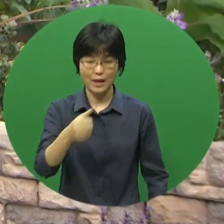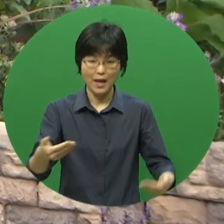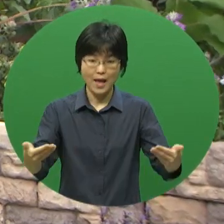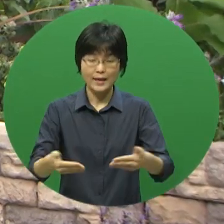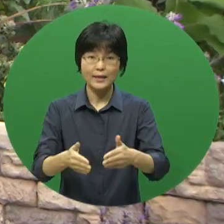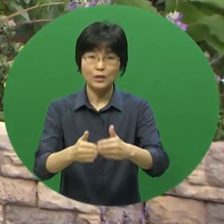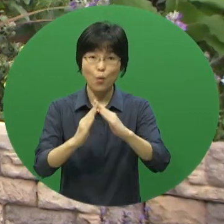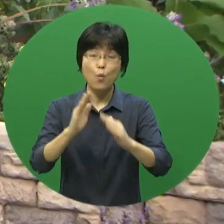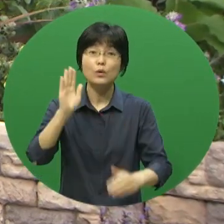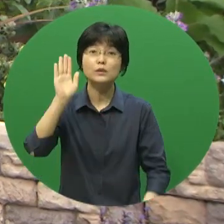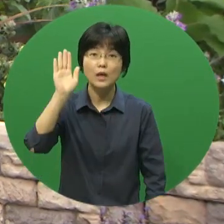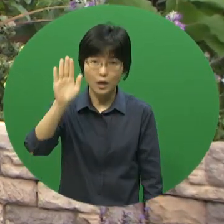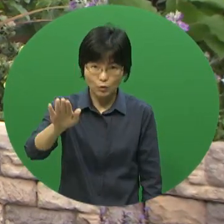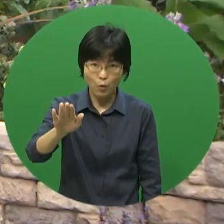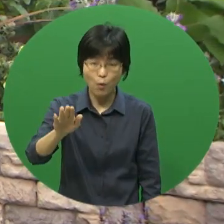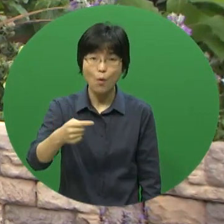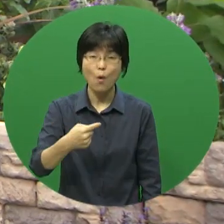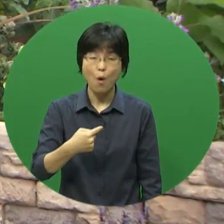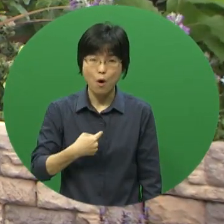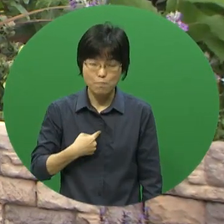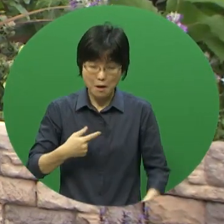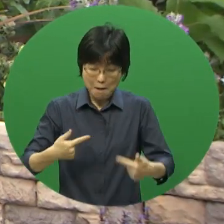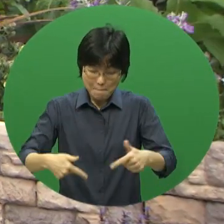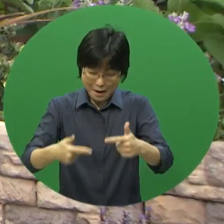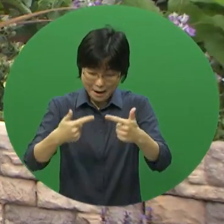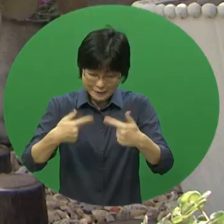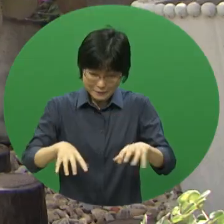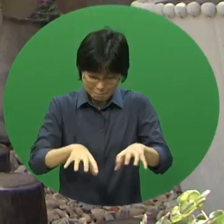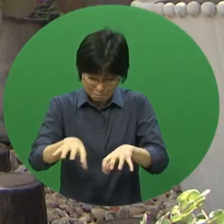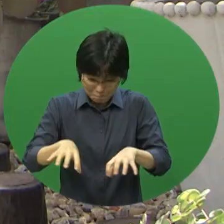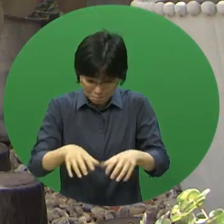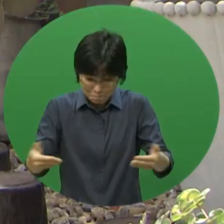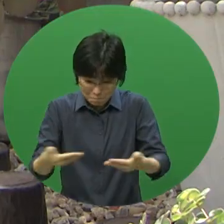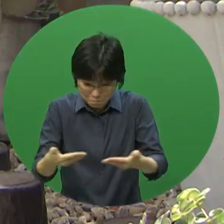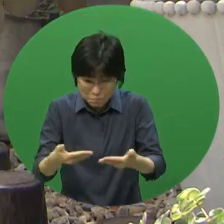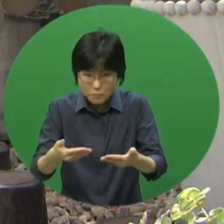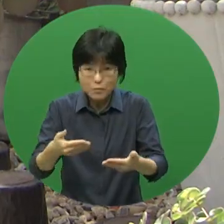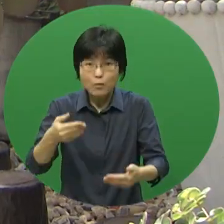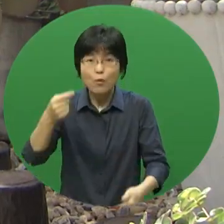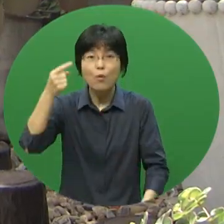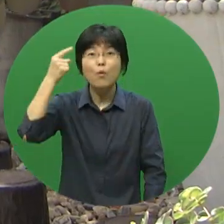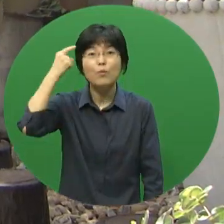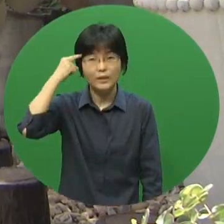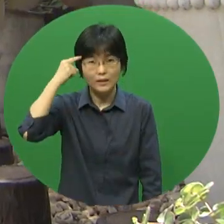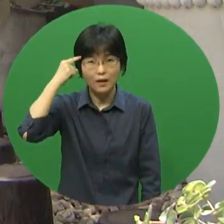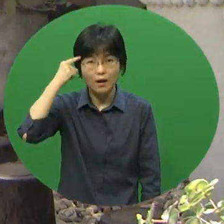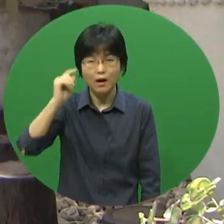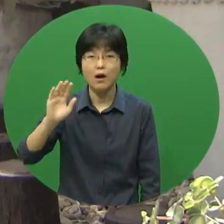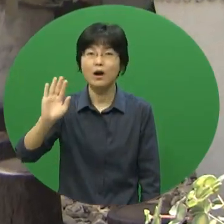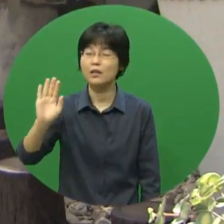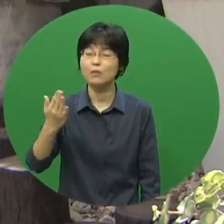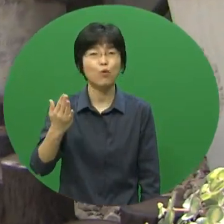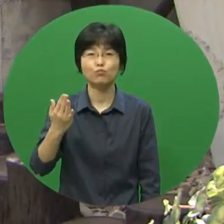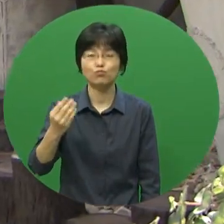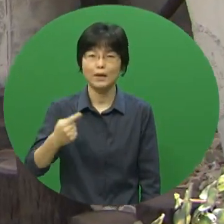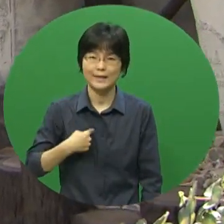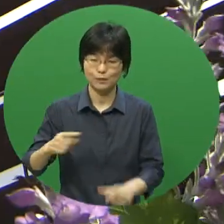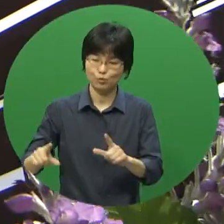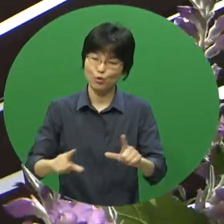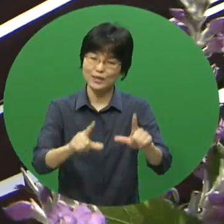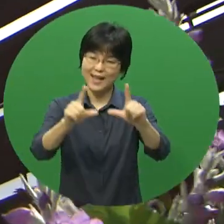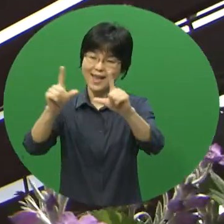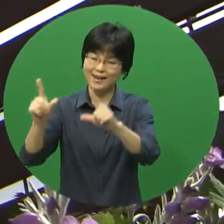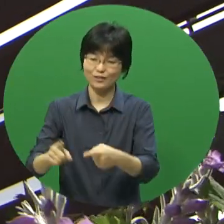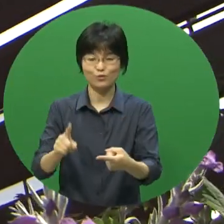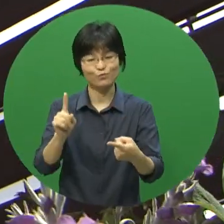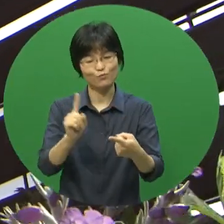ておっしゃっていただいたことにまずびっくりして、もうすごく忙しく働かないとやっていけないのかなとか思っていた